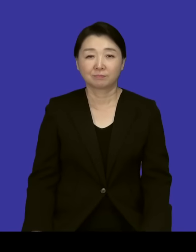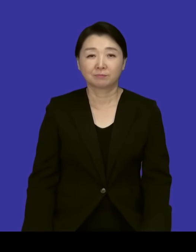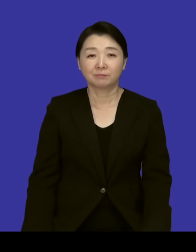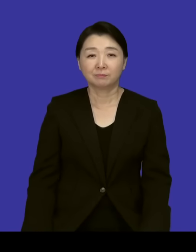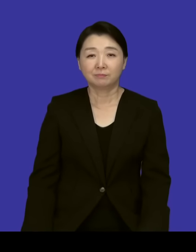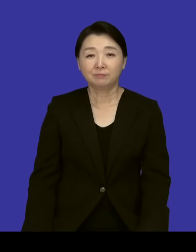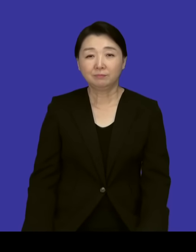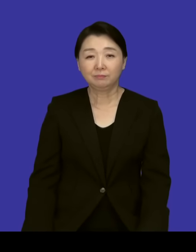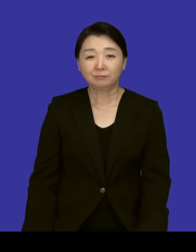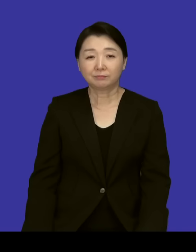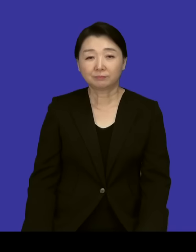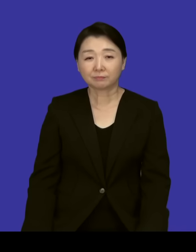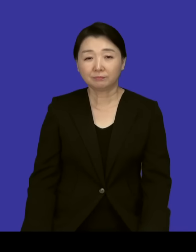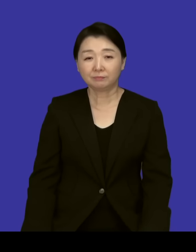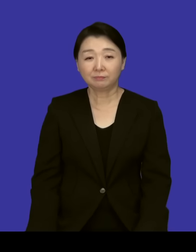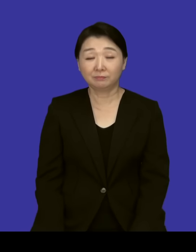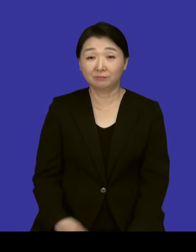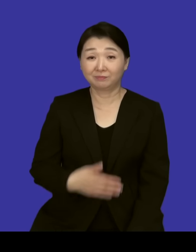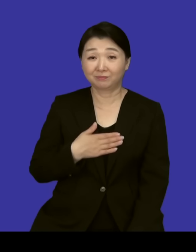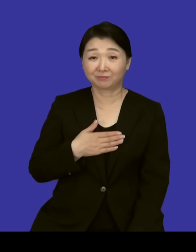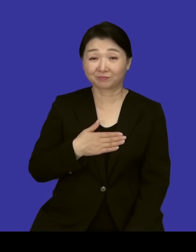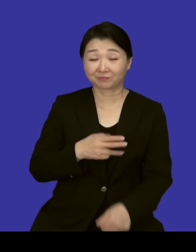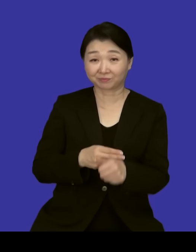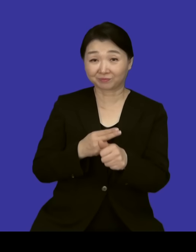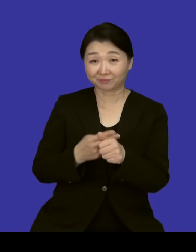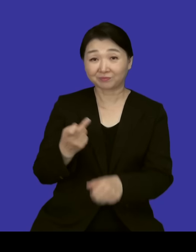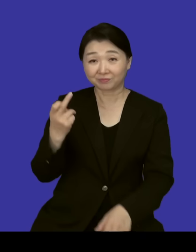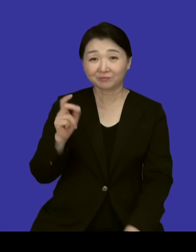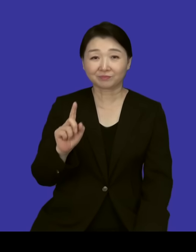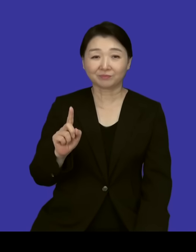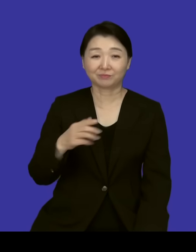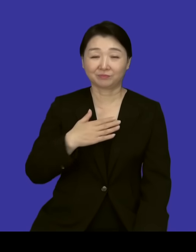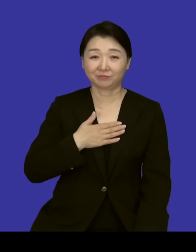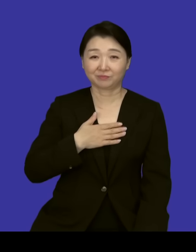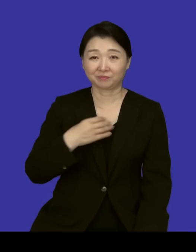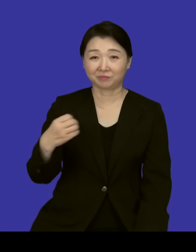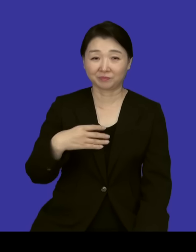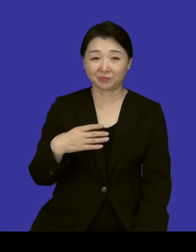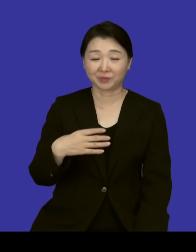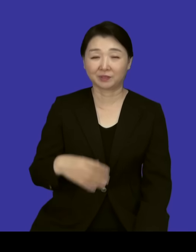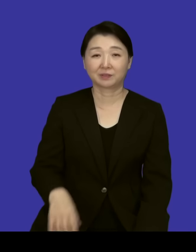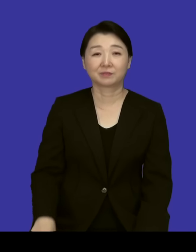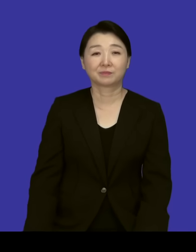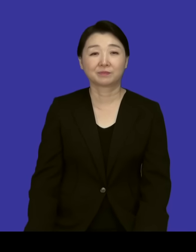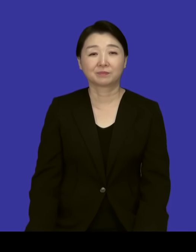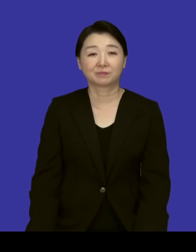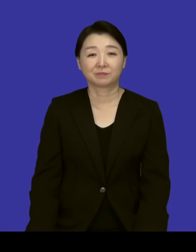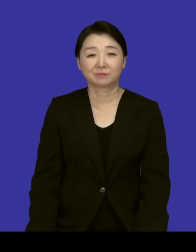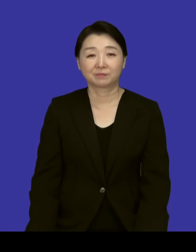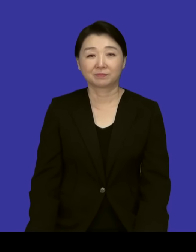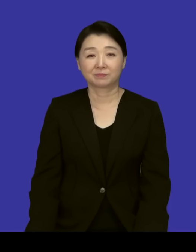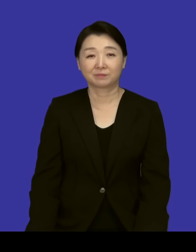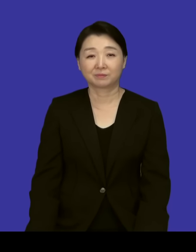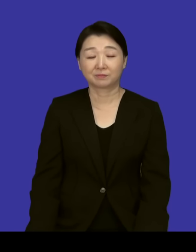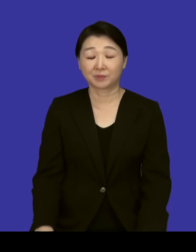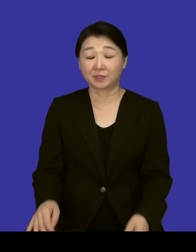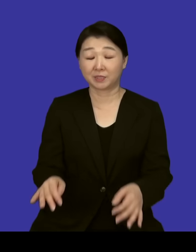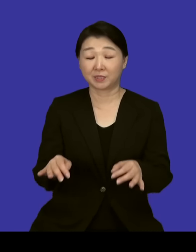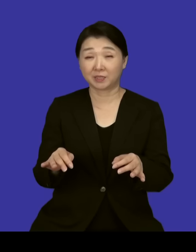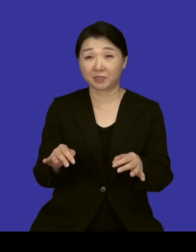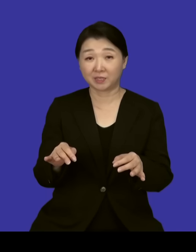있거든요. 그러네요. 그래서 제 재테크 스승 되는 형님이 저한테 제가 펀드 매니저가 됐을 때 이 업계는